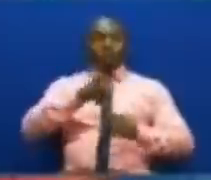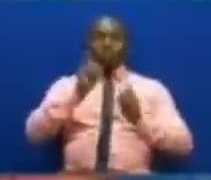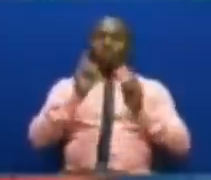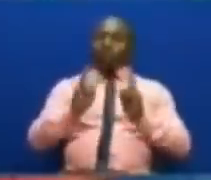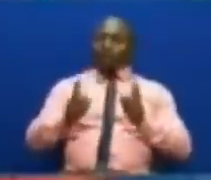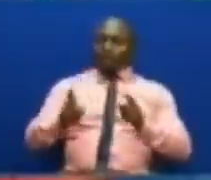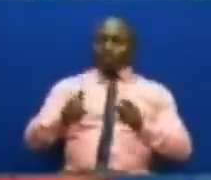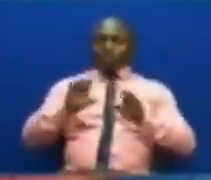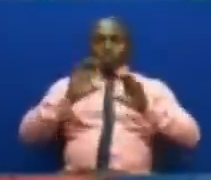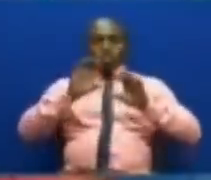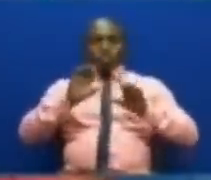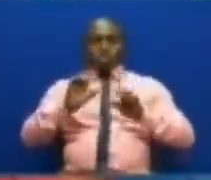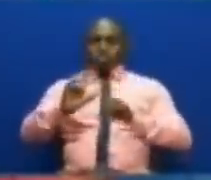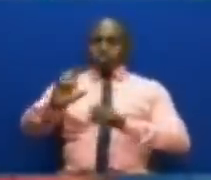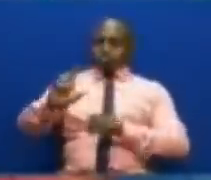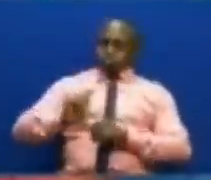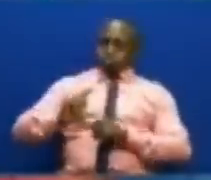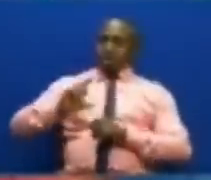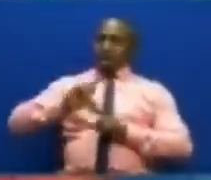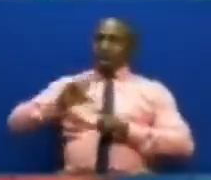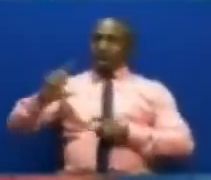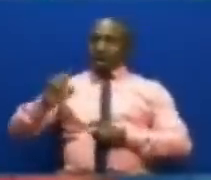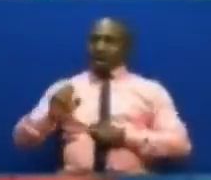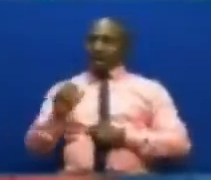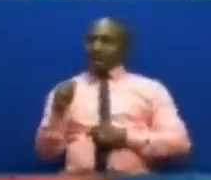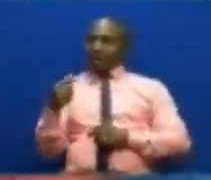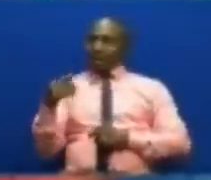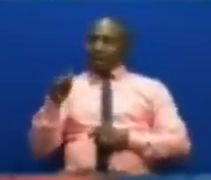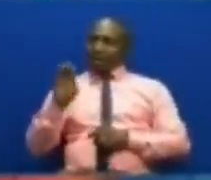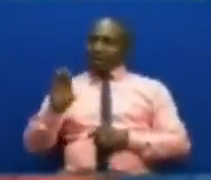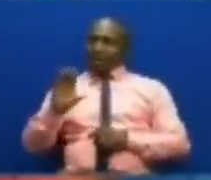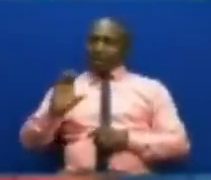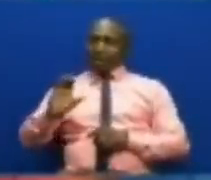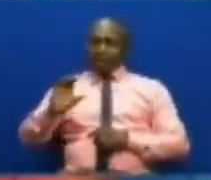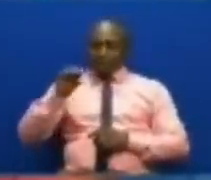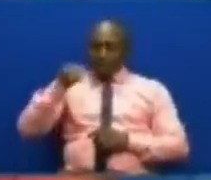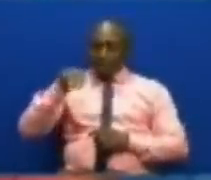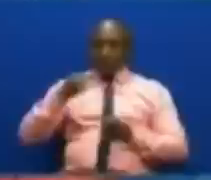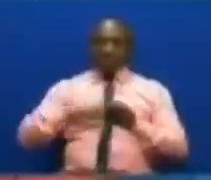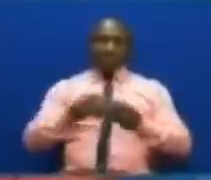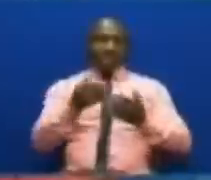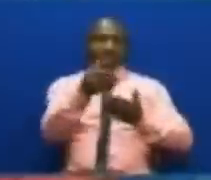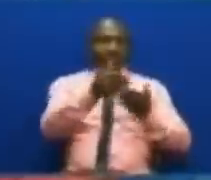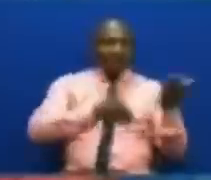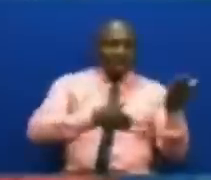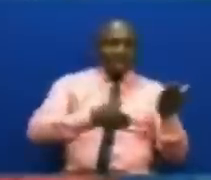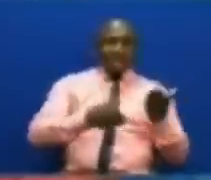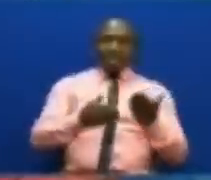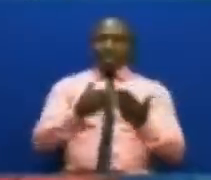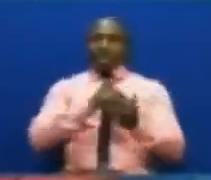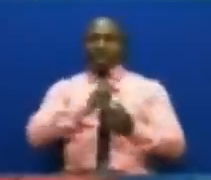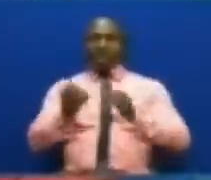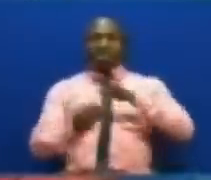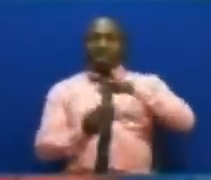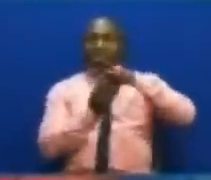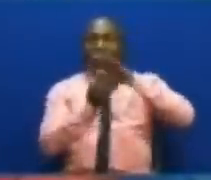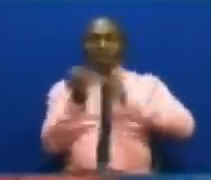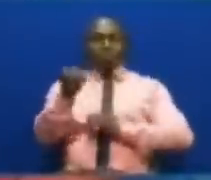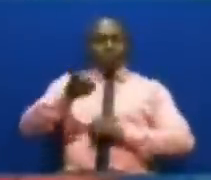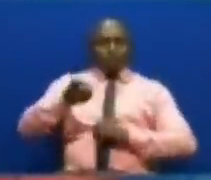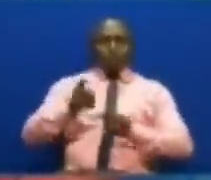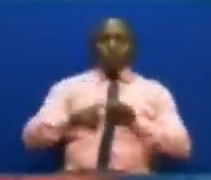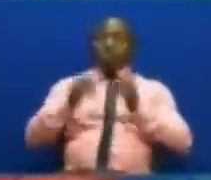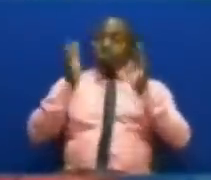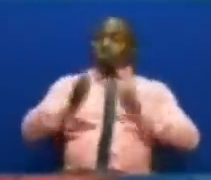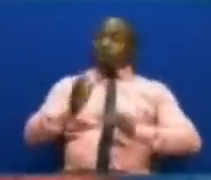kadi za benki za kutolea fedha, yani ATM, na vyeti vya taaluma kama dhamana ya mkopo. Mtaka ametoa marufuku hiyo ilani